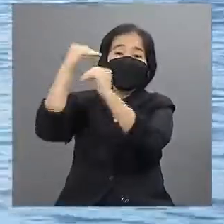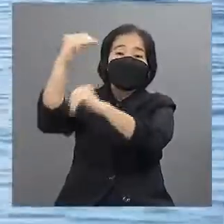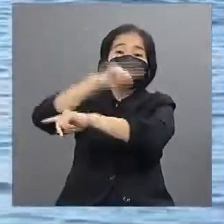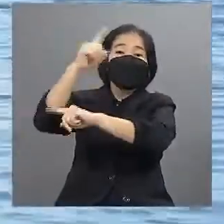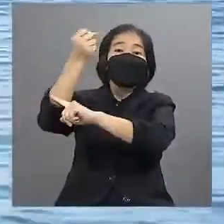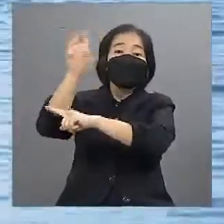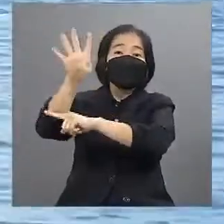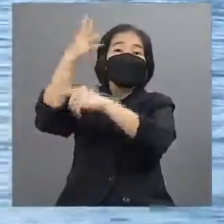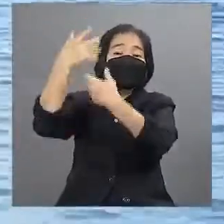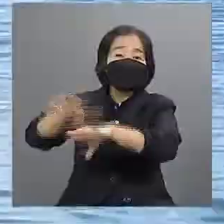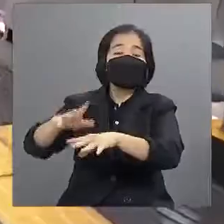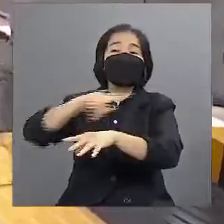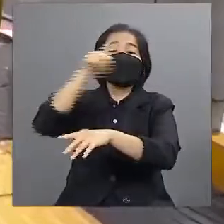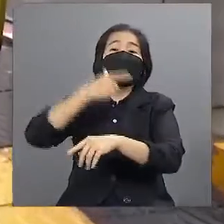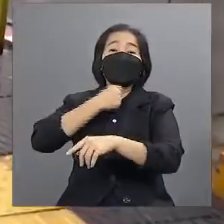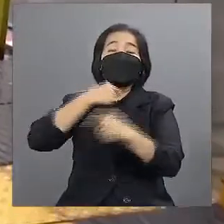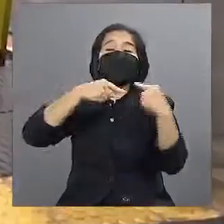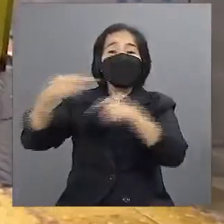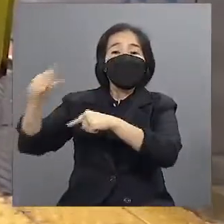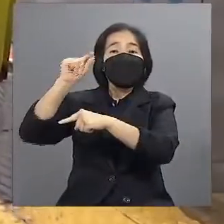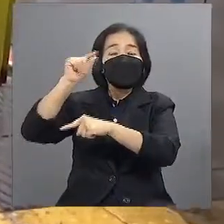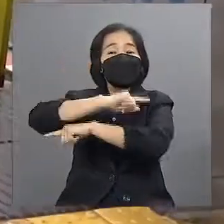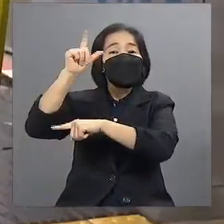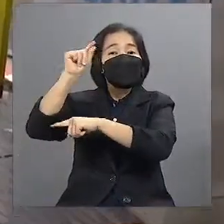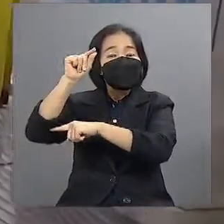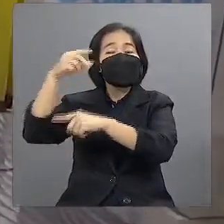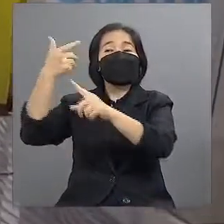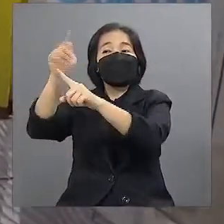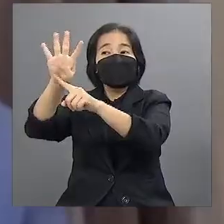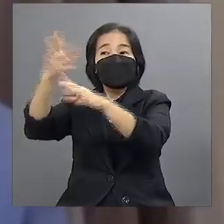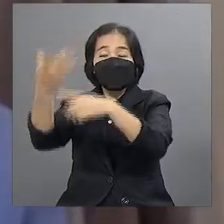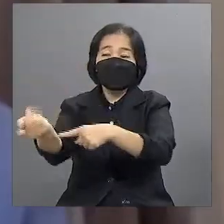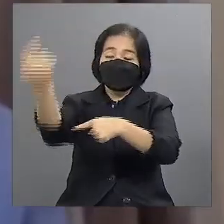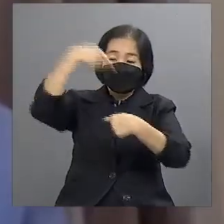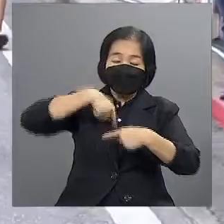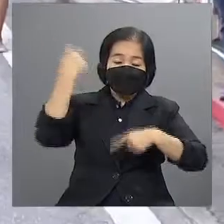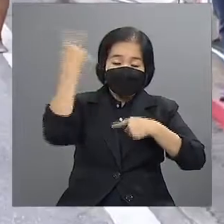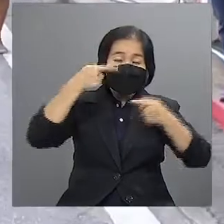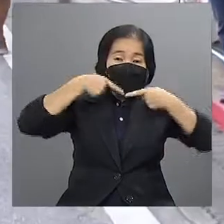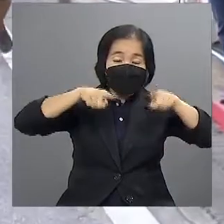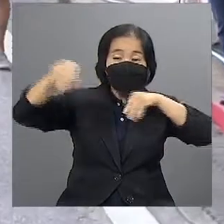ามีนถเที่ยวเข้ามาเมennialกiking มารถการณี่แม้มากมากส่อนทั่งเที่ยว